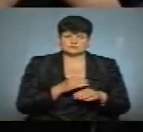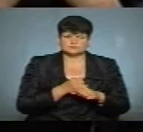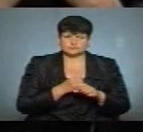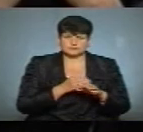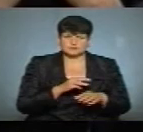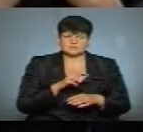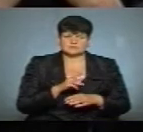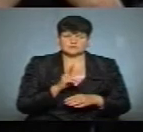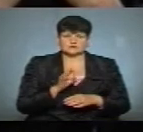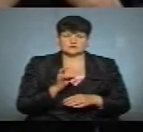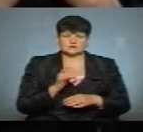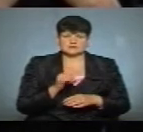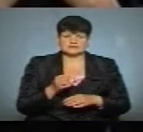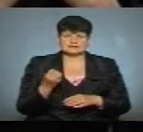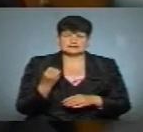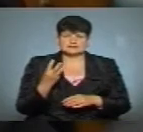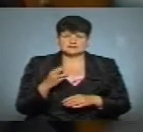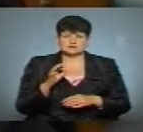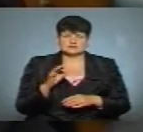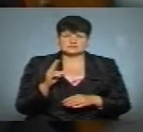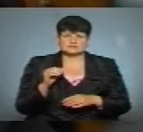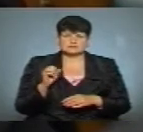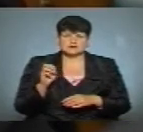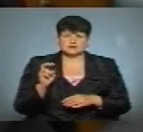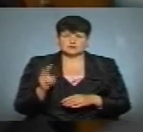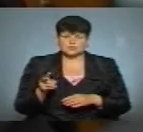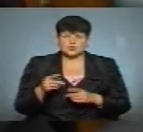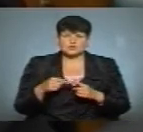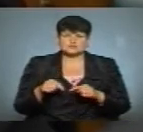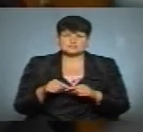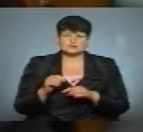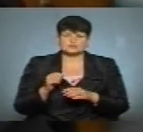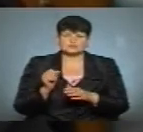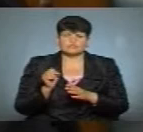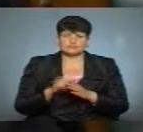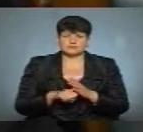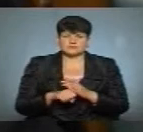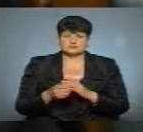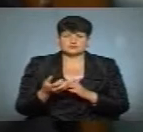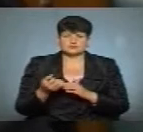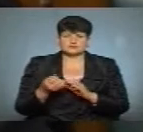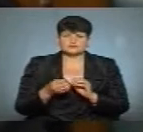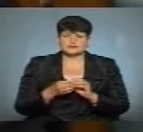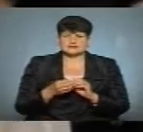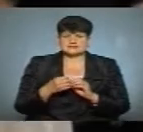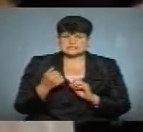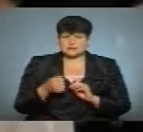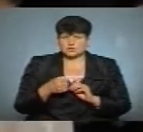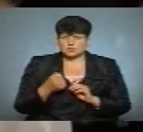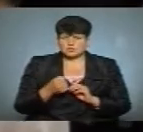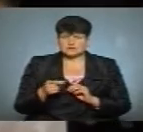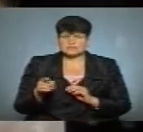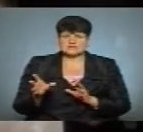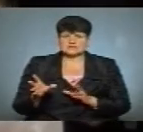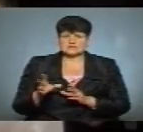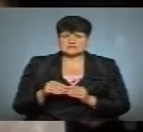Максиму Кондратенку і 13 – Олексію Цимбалюку. Організатор вбивства Олександр Закутній отримав 10 років в'язниці. Їхній